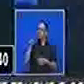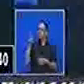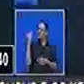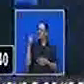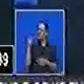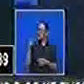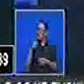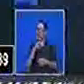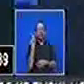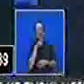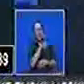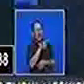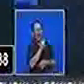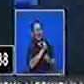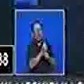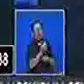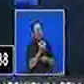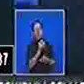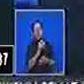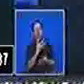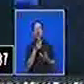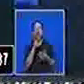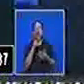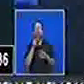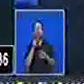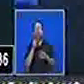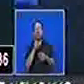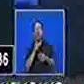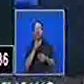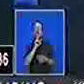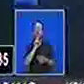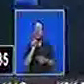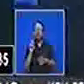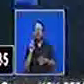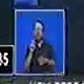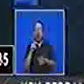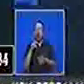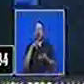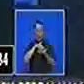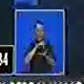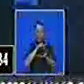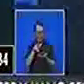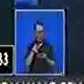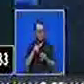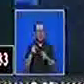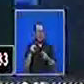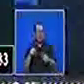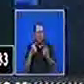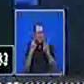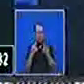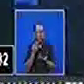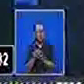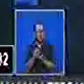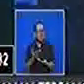Ganjar ini baru terbangun kurang dari 20 selama 5 tahun gitu. Sesuatu yang mestinya bisa kita